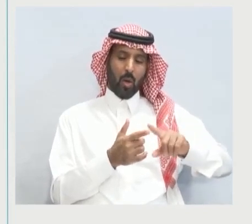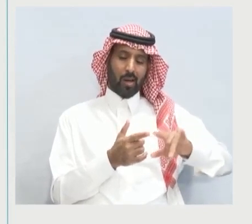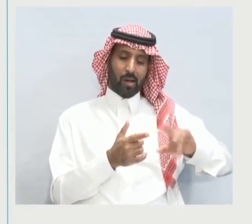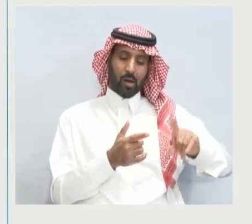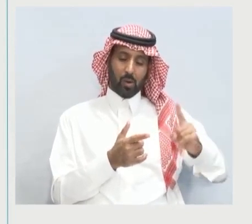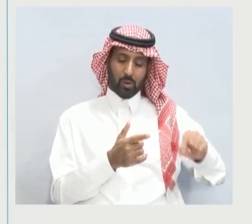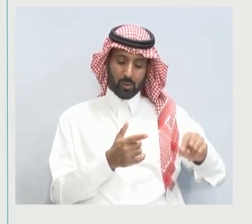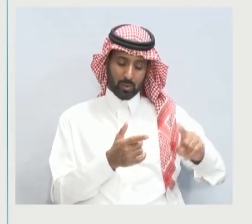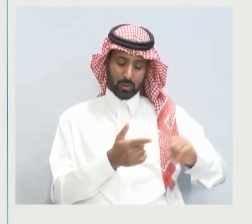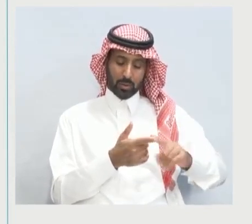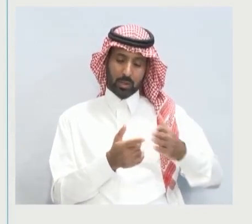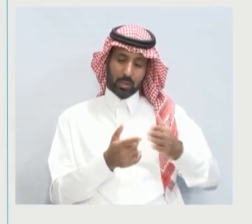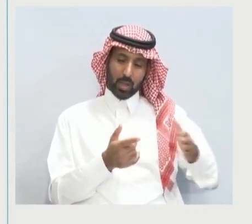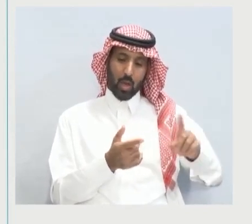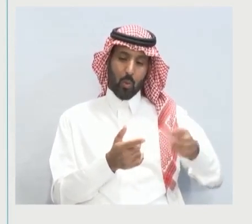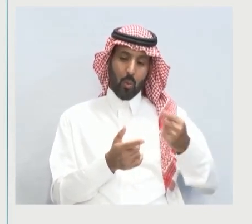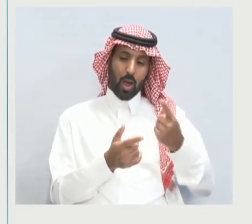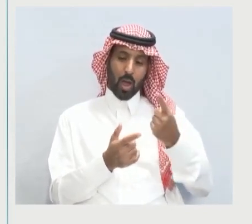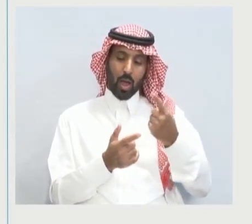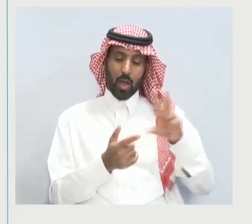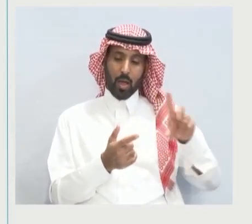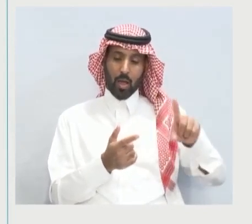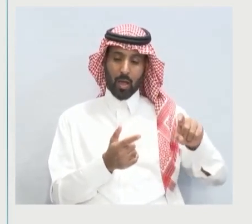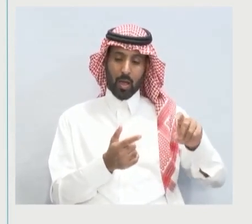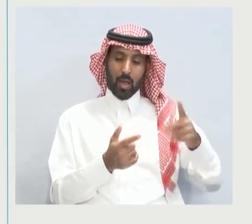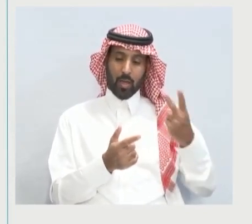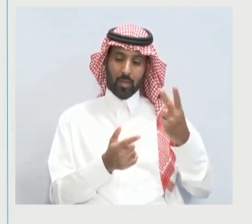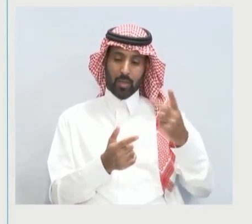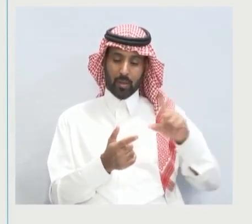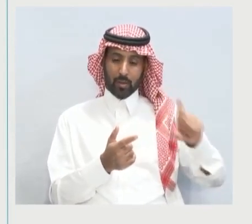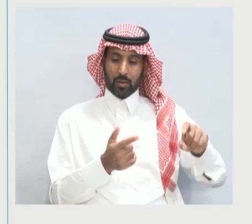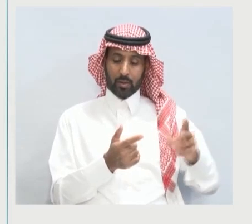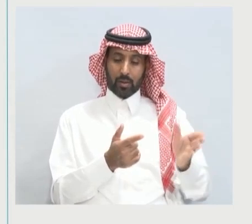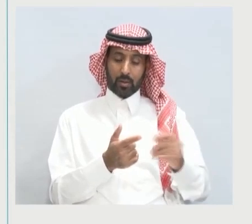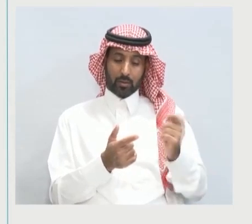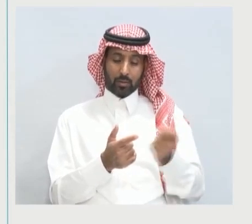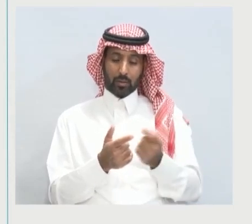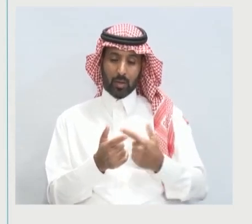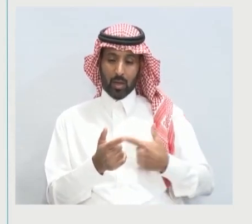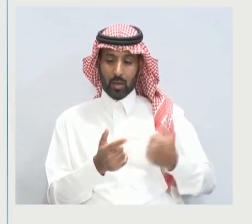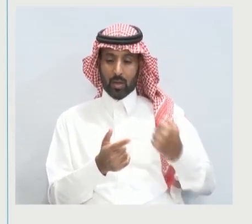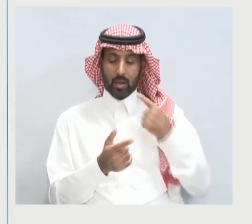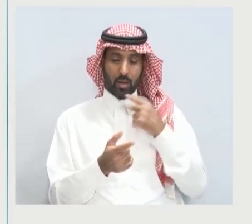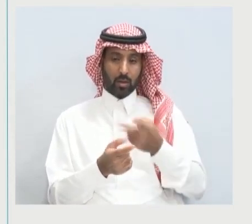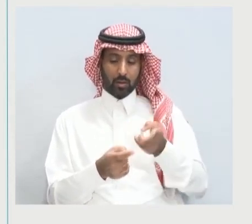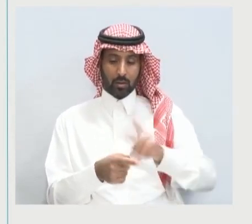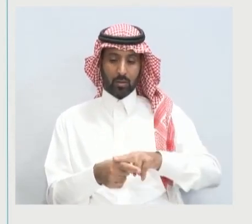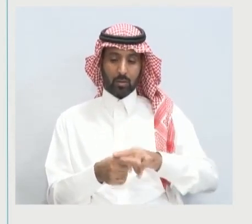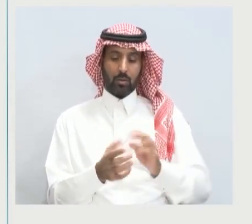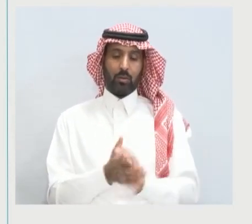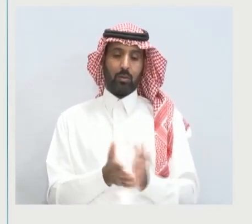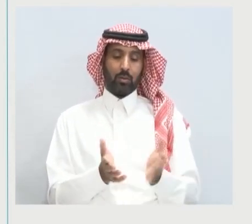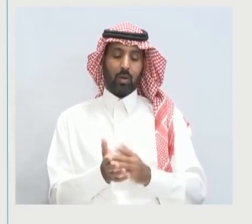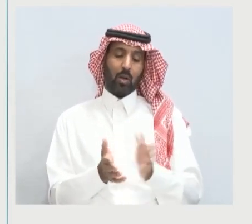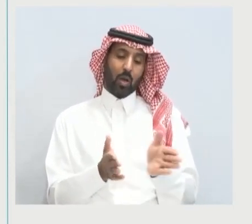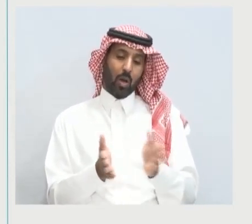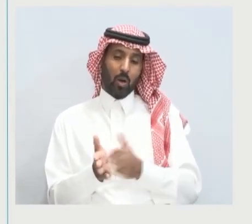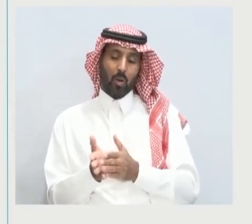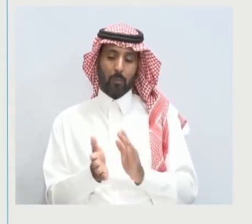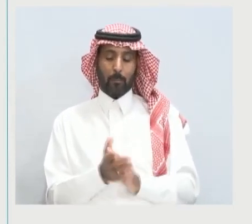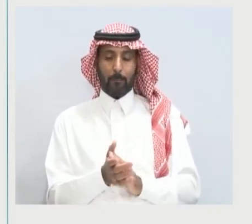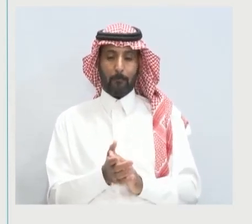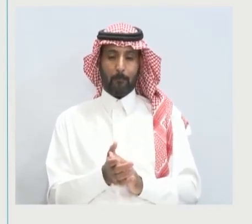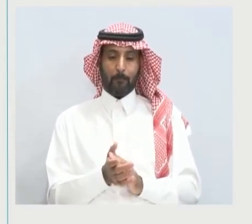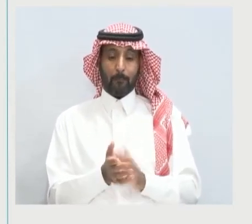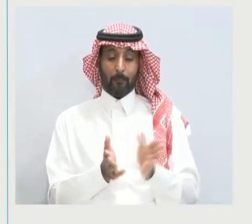الورق على اسم ورقه واحده بعد ذلك نكتب اسم الورقه الجديده او نذهب